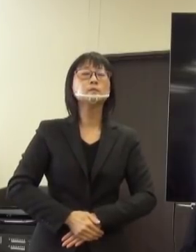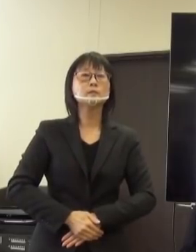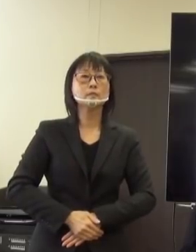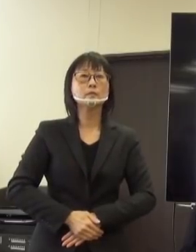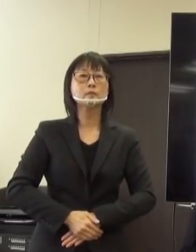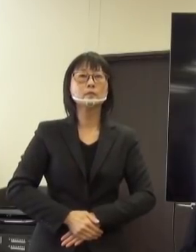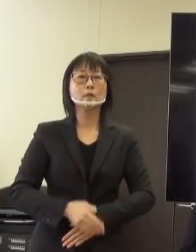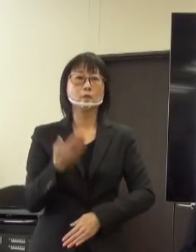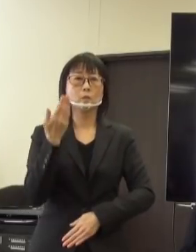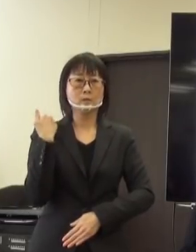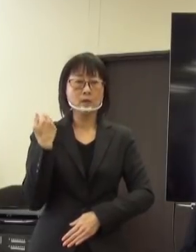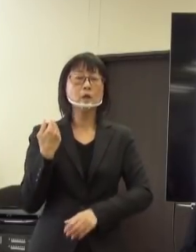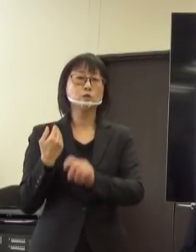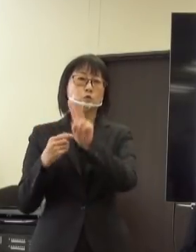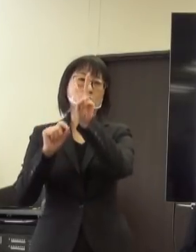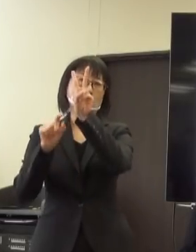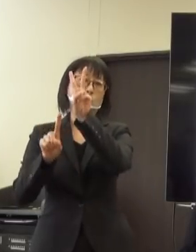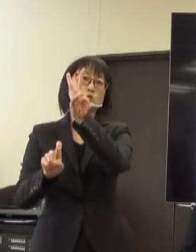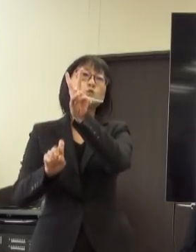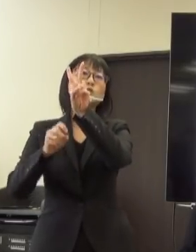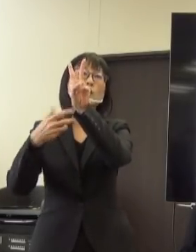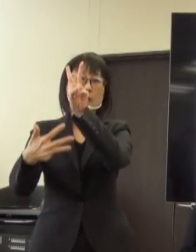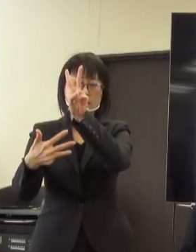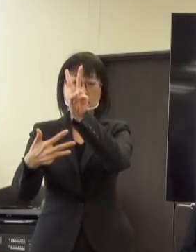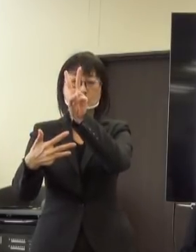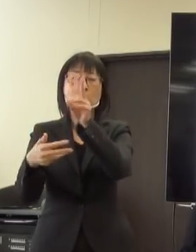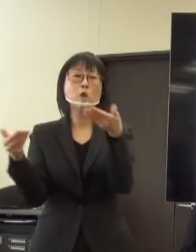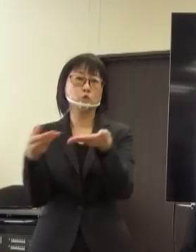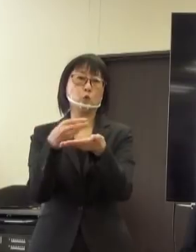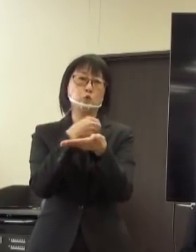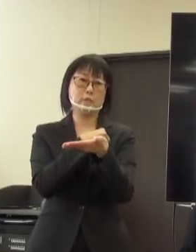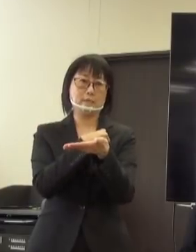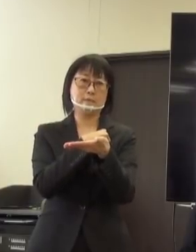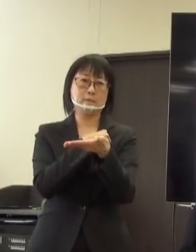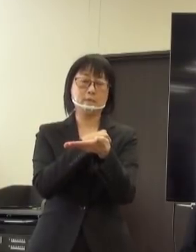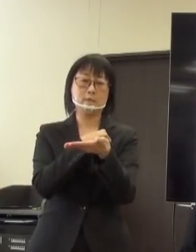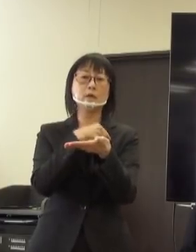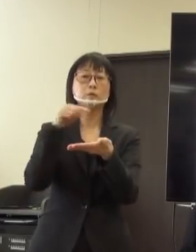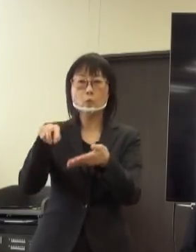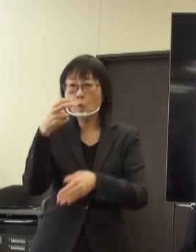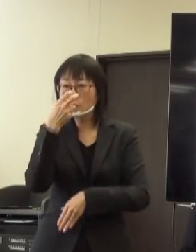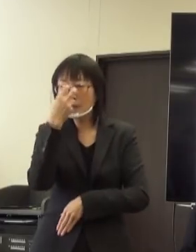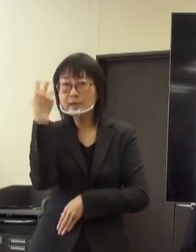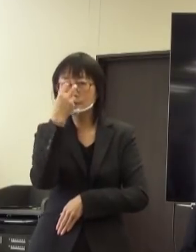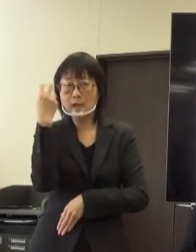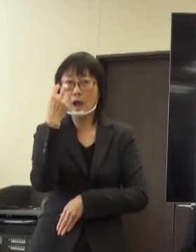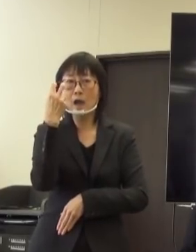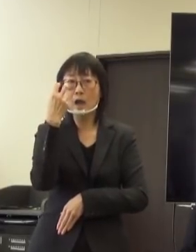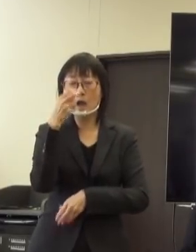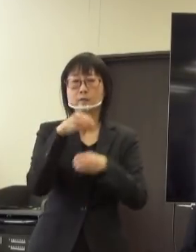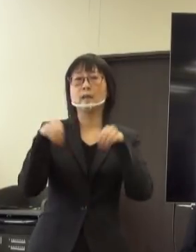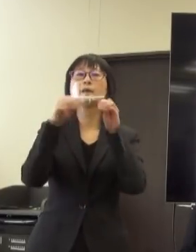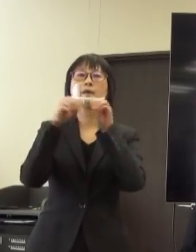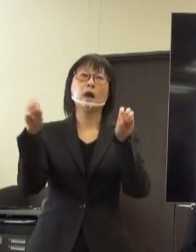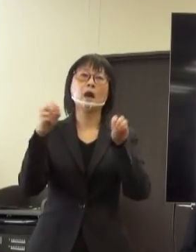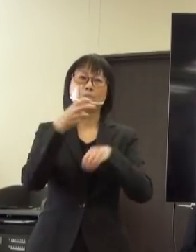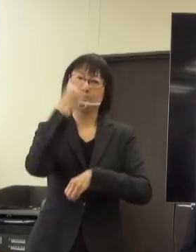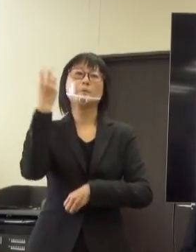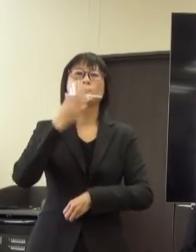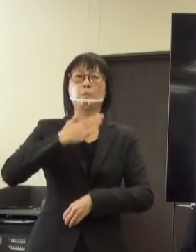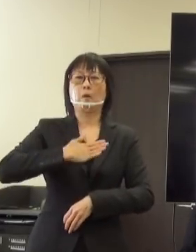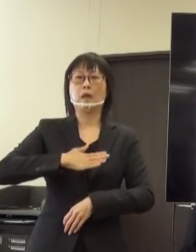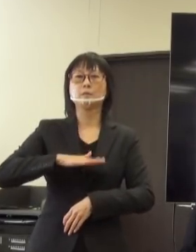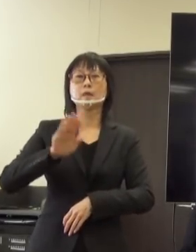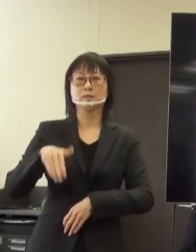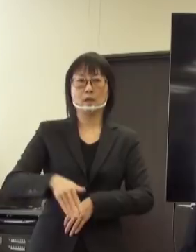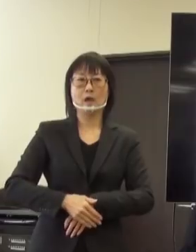18日に職員1名の検査を実施した結果、陽性が判明をいたしました。福島市保